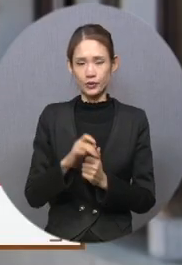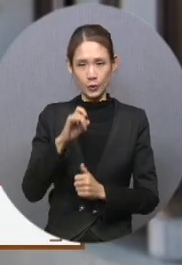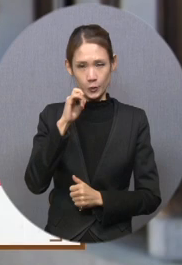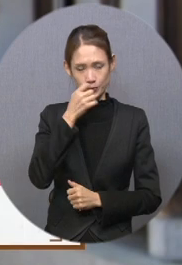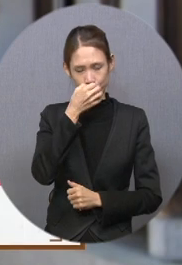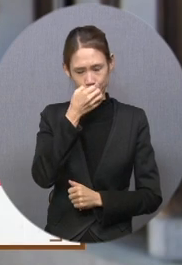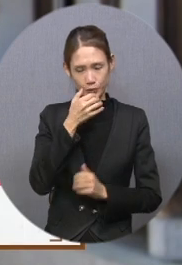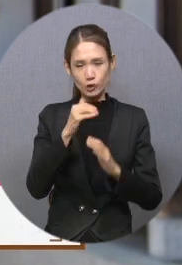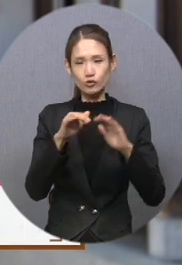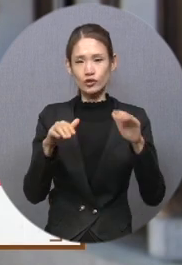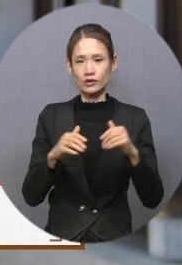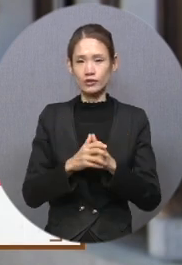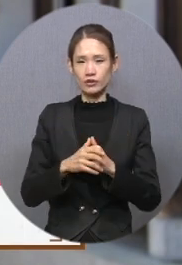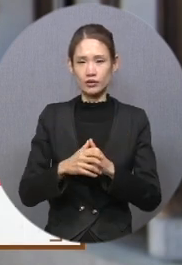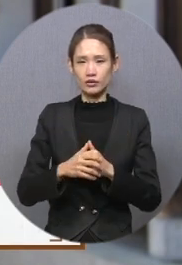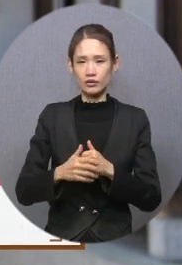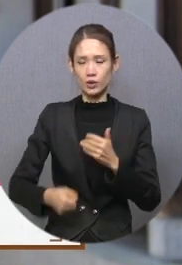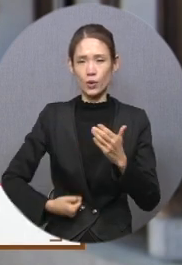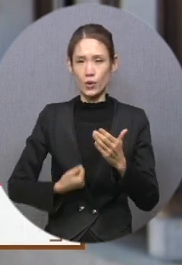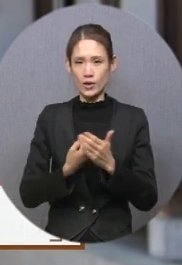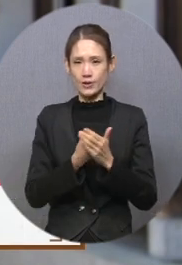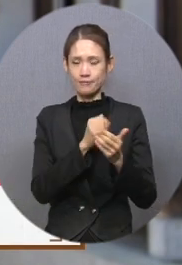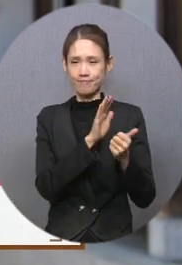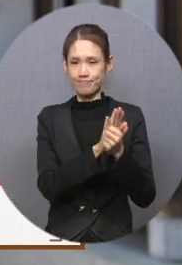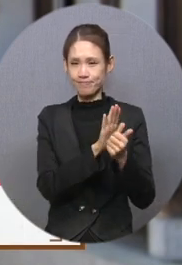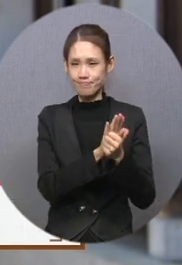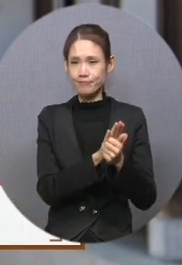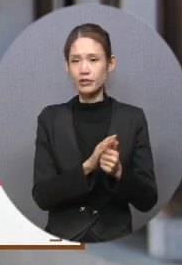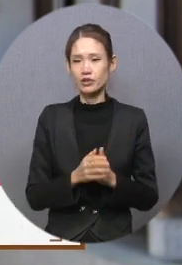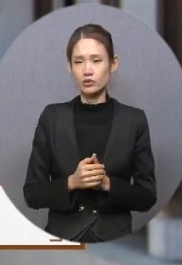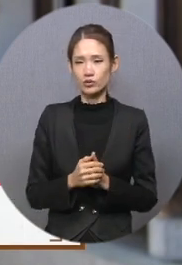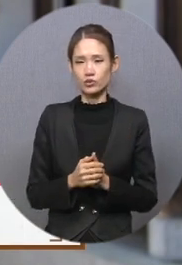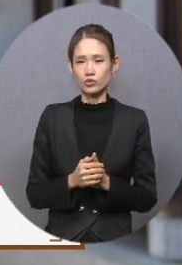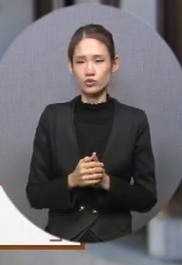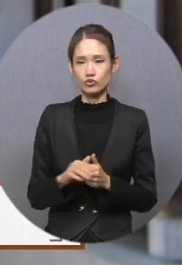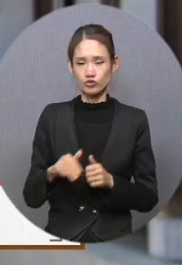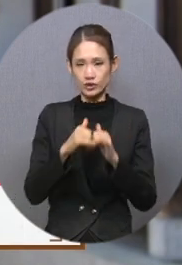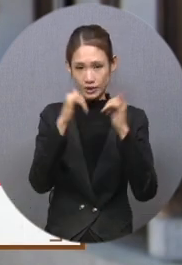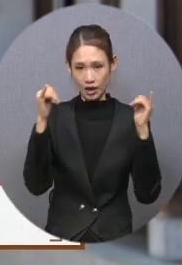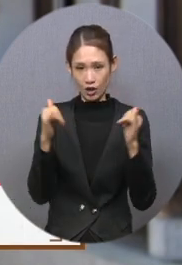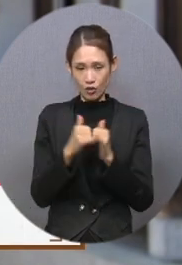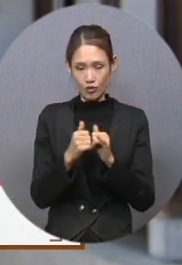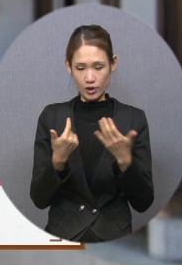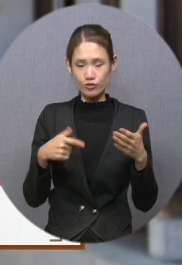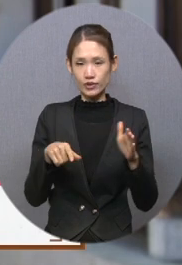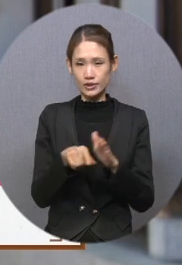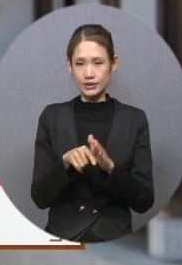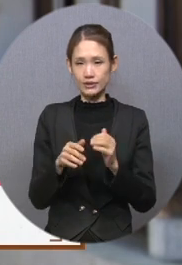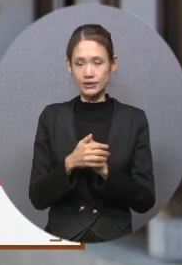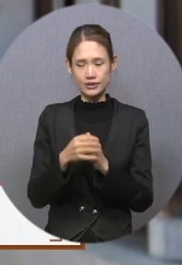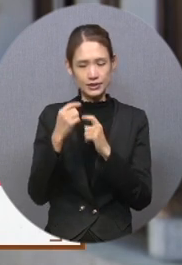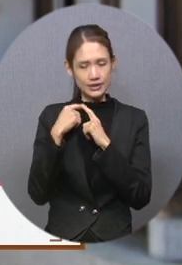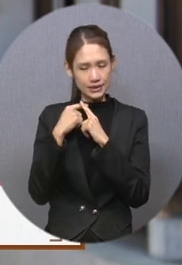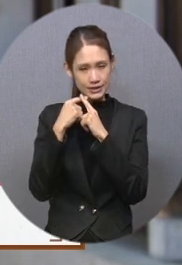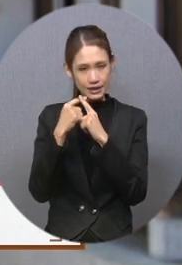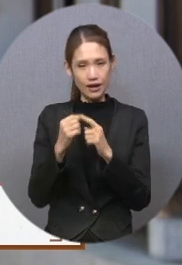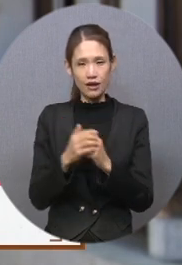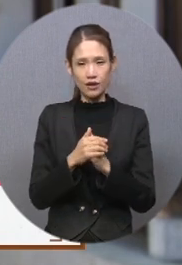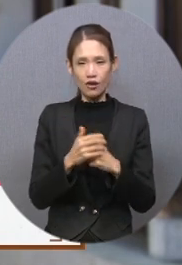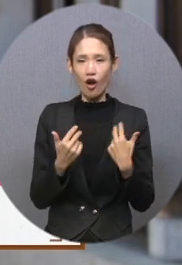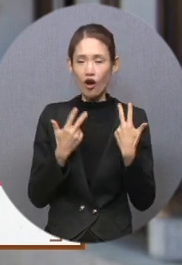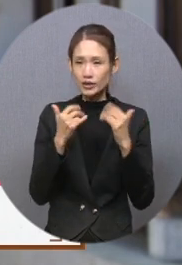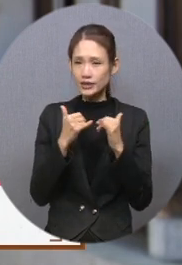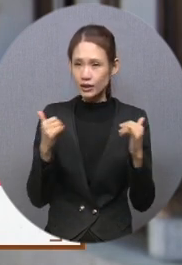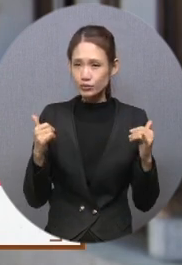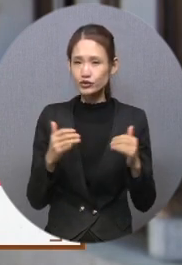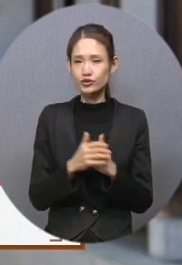어렵고 힘든 이웃들에게 용기를 주고 우리 사회를 위해 희생하고 헌신하신